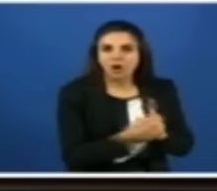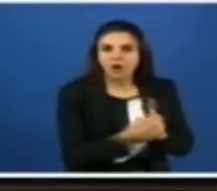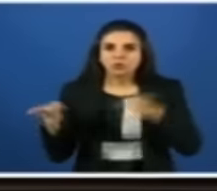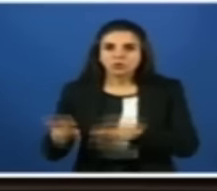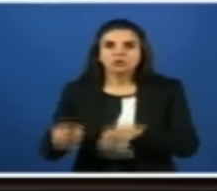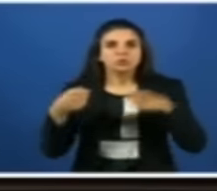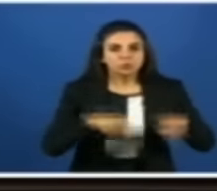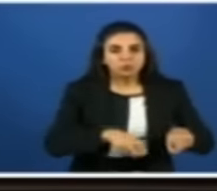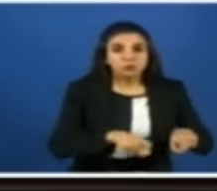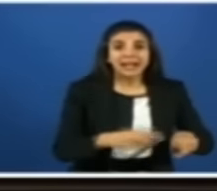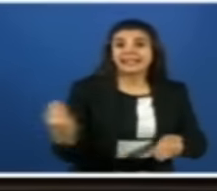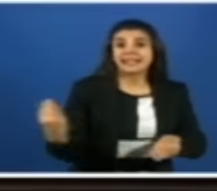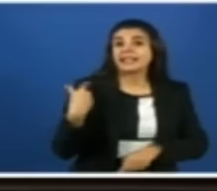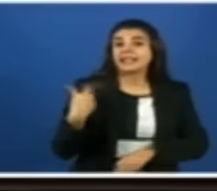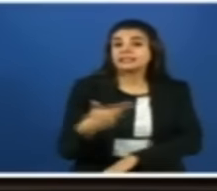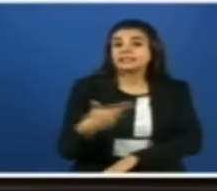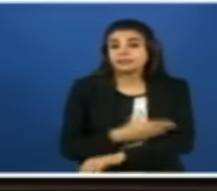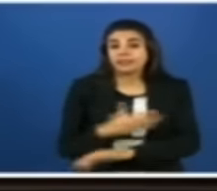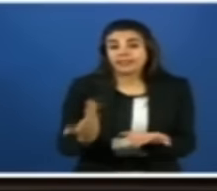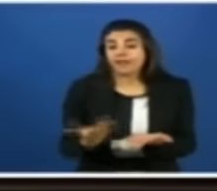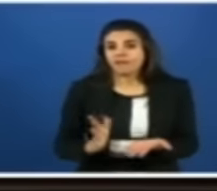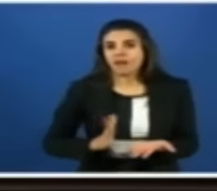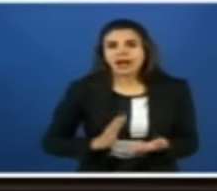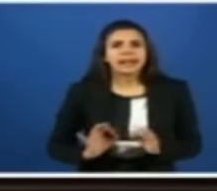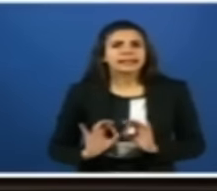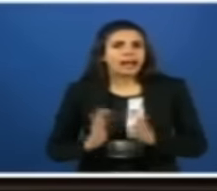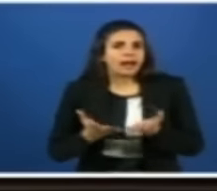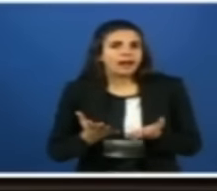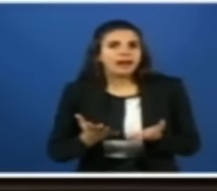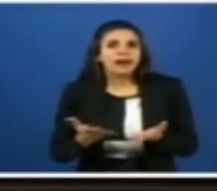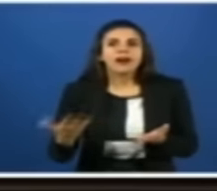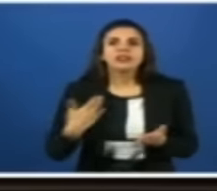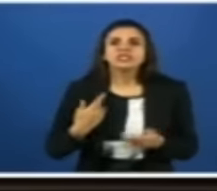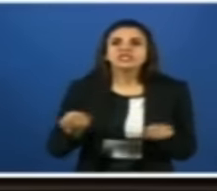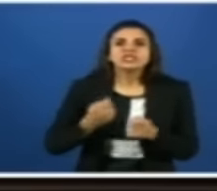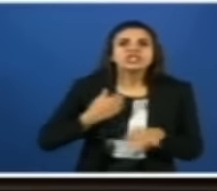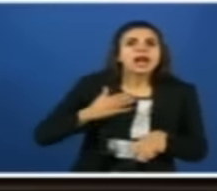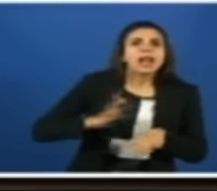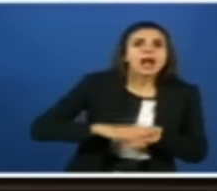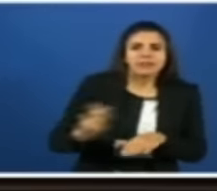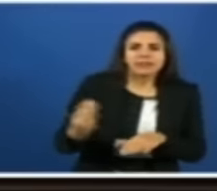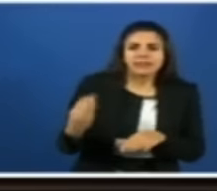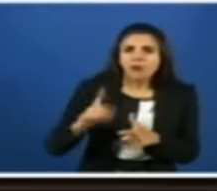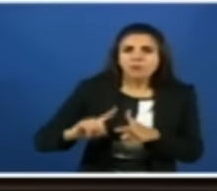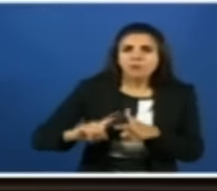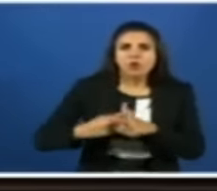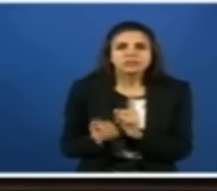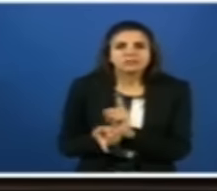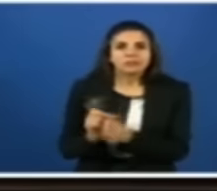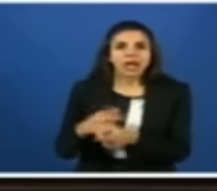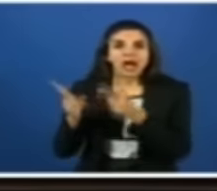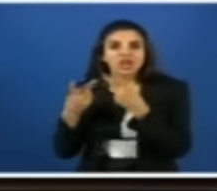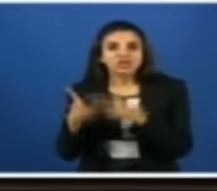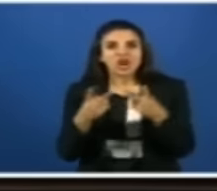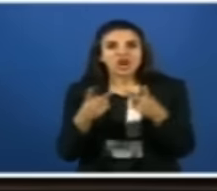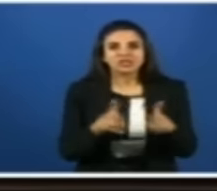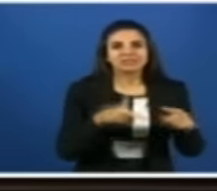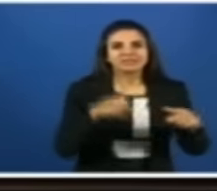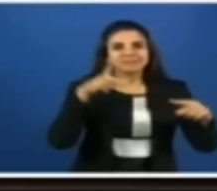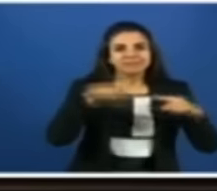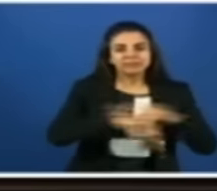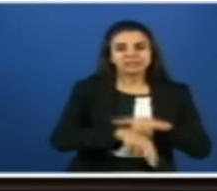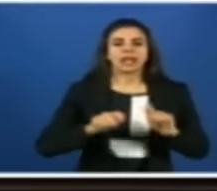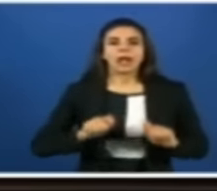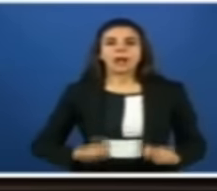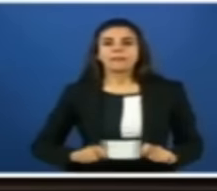Yeni hizmetleri devreye aldı. Yeni projelerin açılışını yaptı.